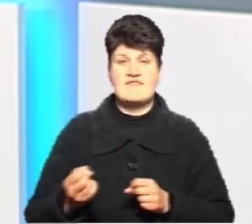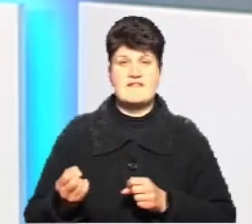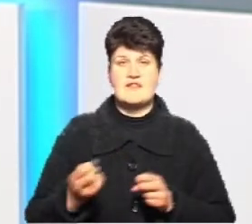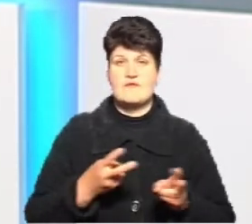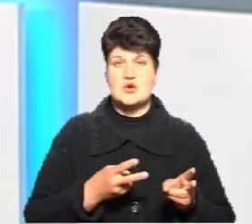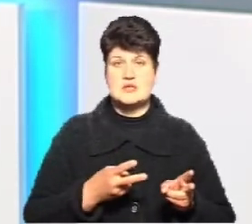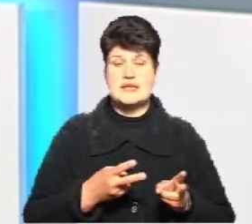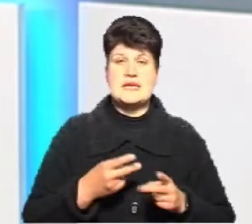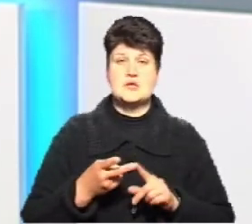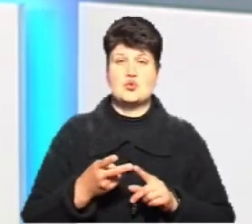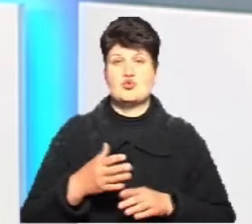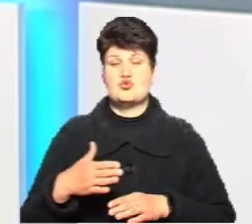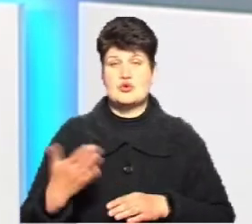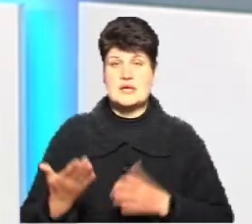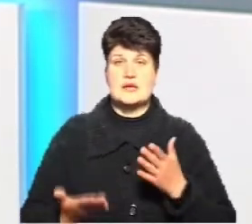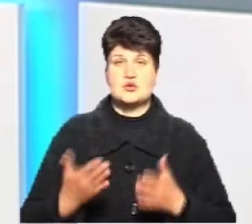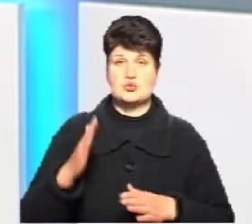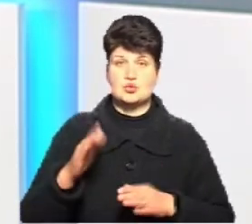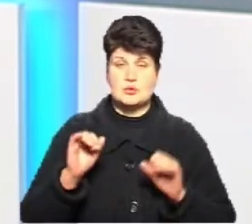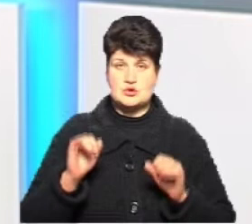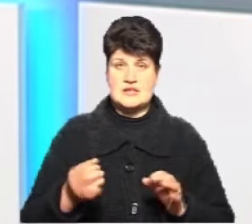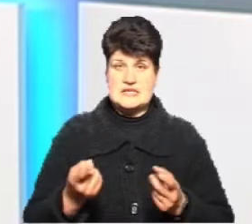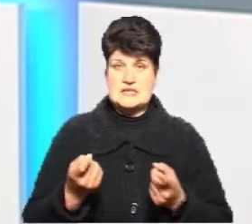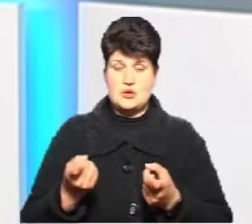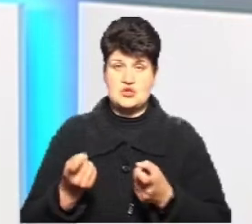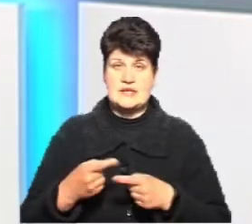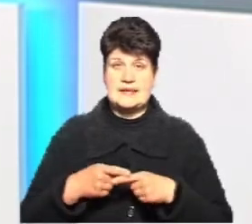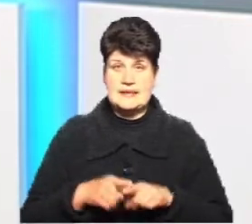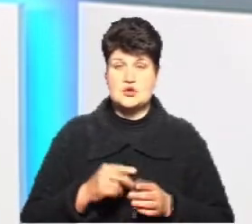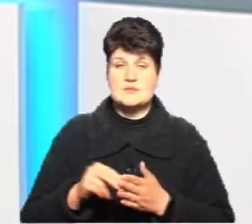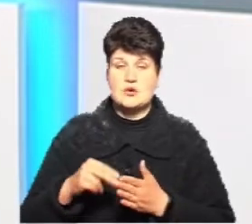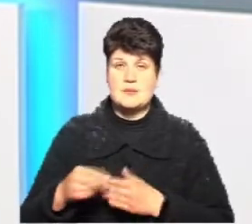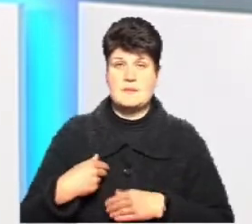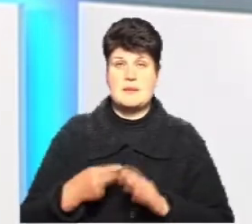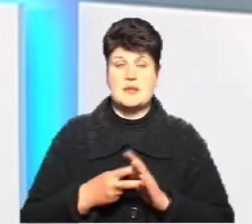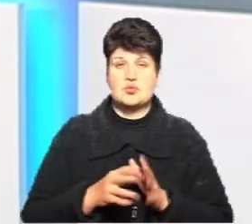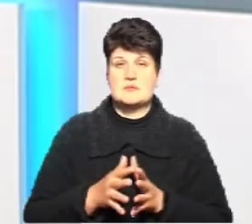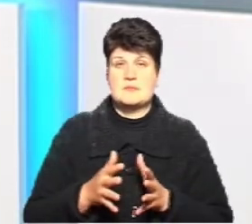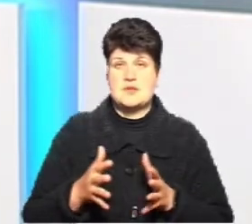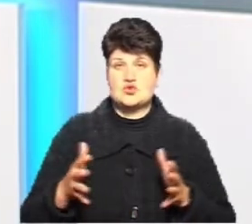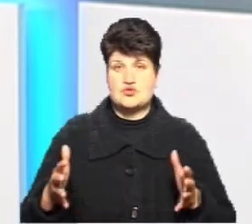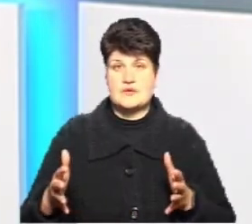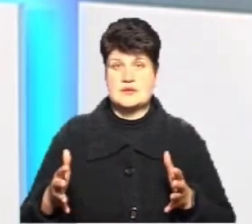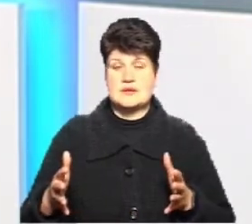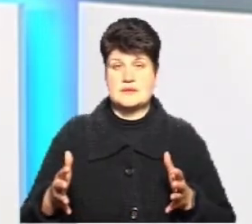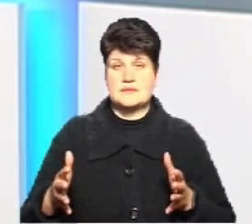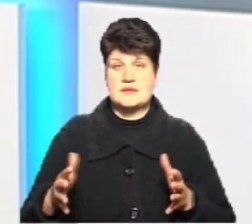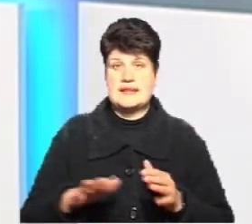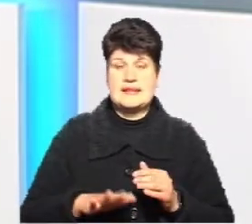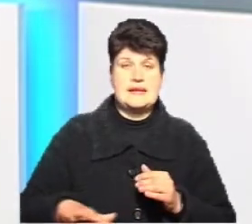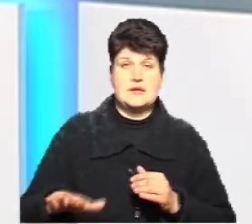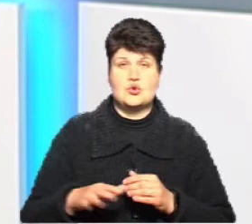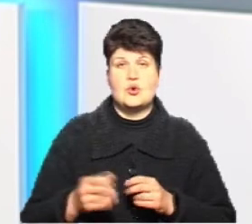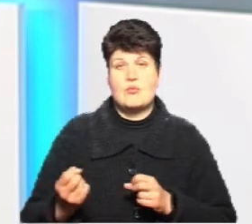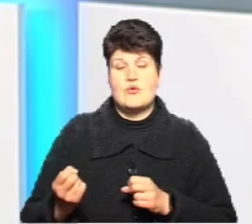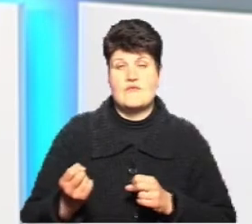з другої сторони, якщо буде можливість залучити додаткову техніку, щоб закупити, ми плануємо збільшувати сам територію повивозу